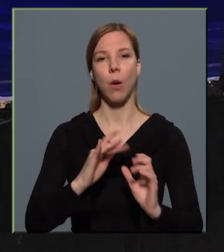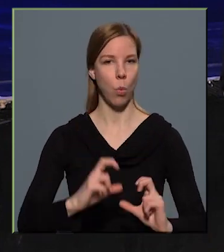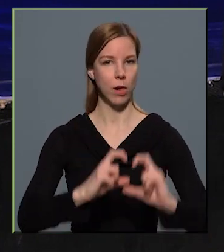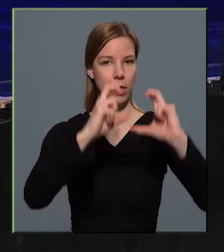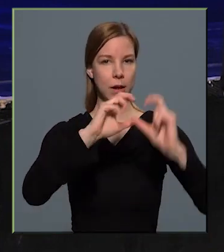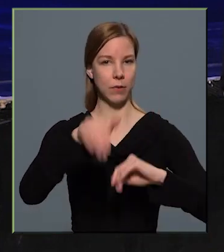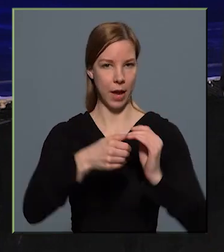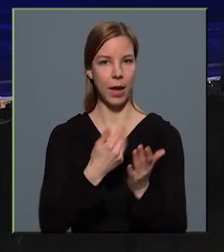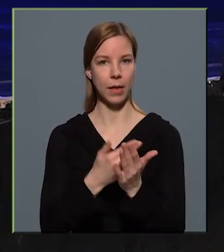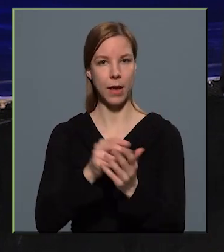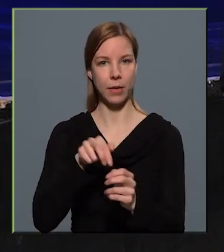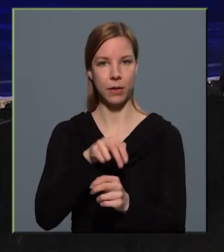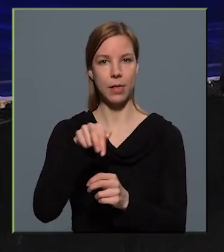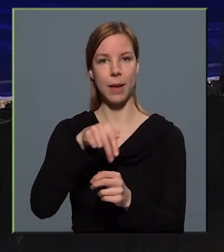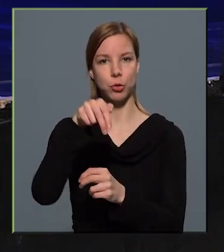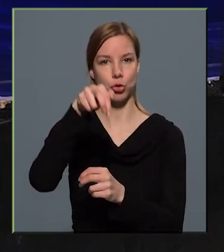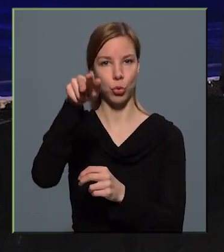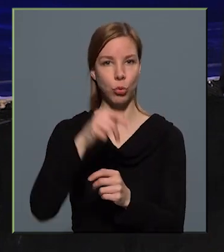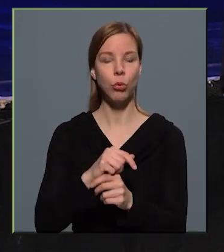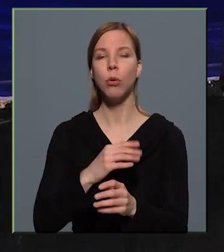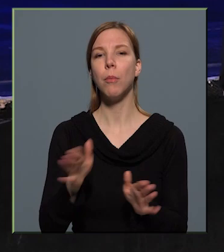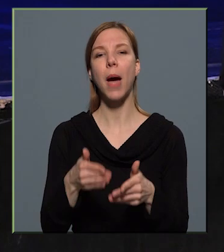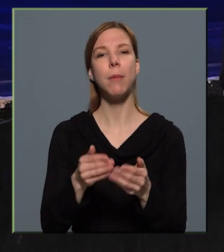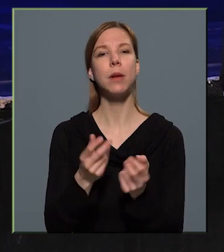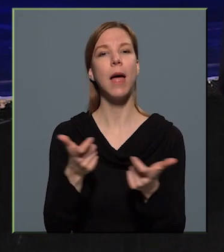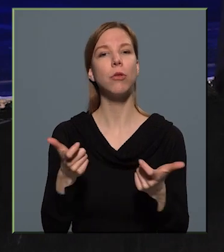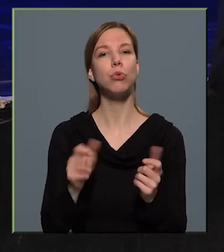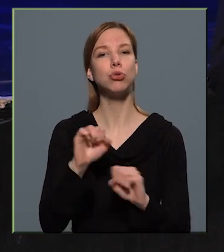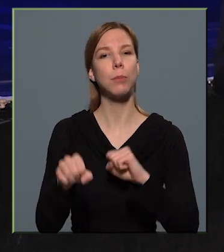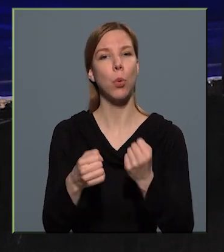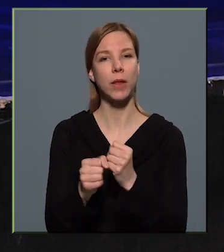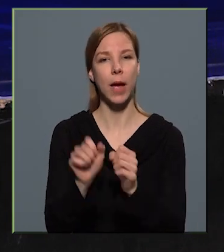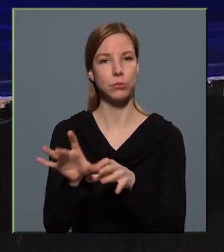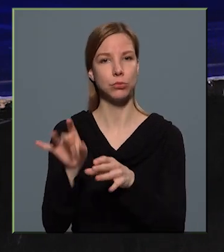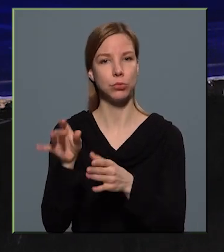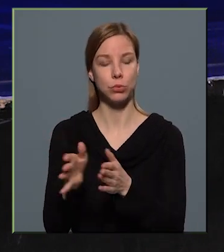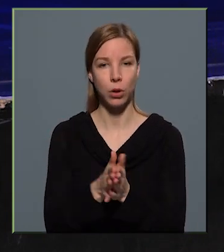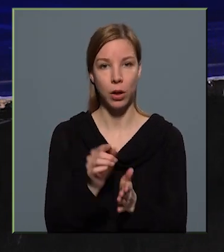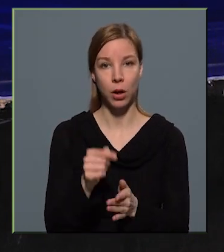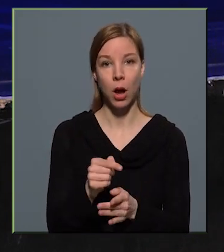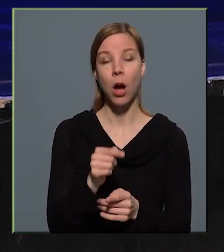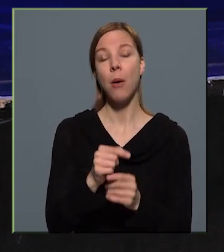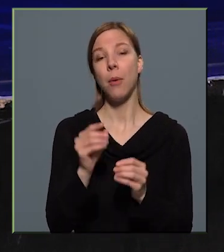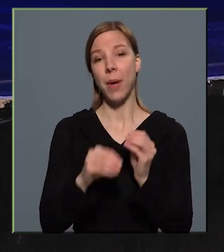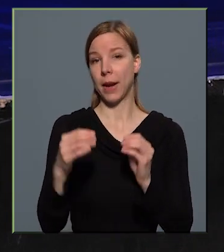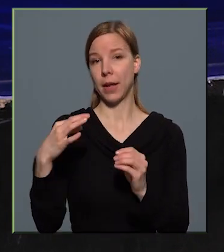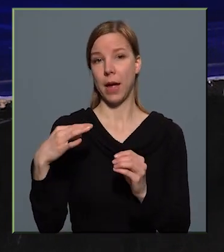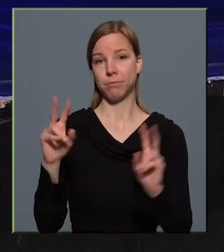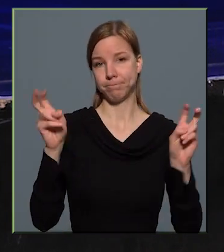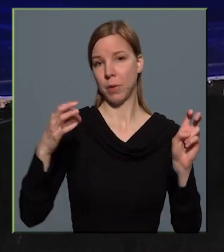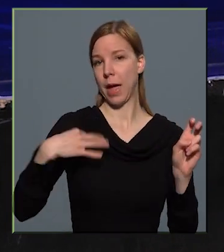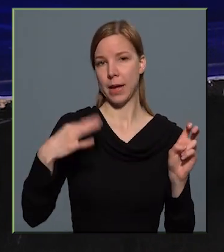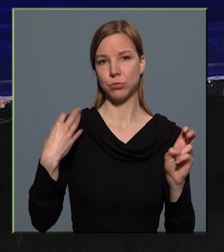lépcsőt, ragadjon meg minden alkalmat a mozgásra. Hiszen Arisztotelész szavaival az egészség nem egyetlen